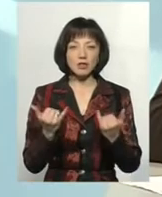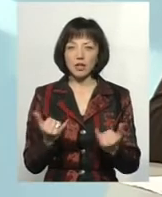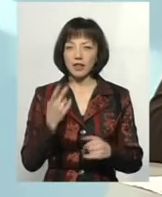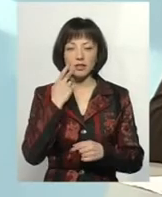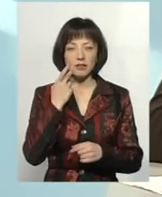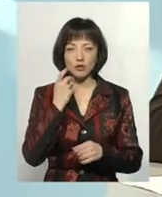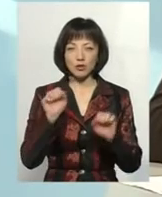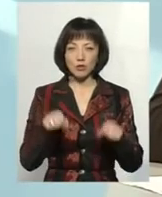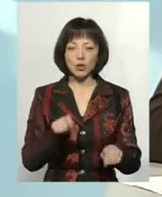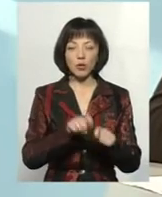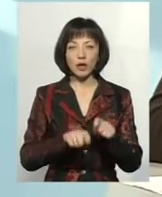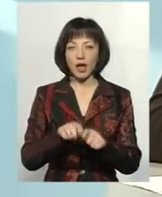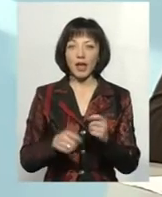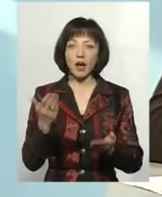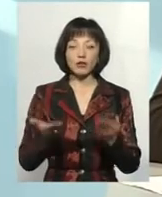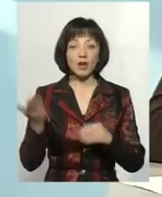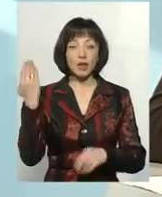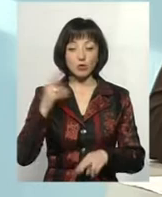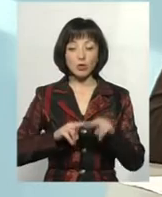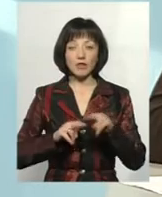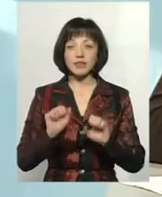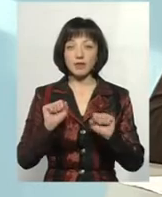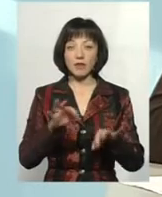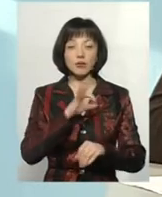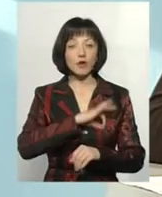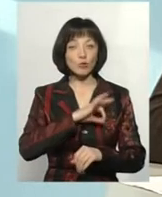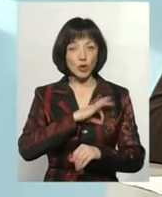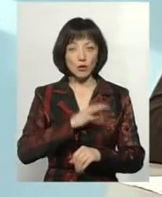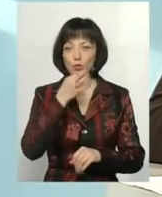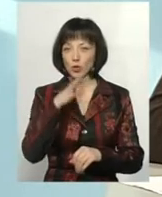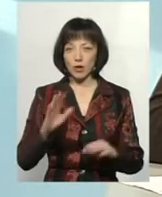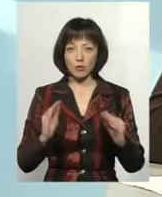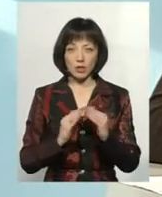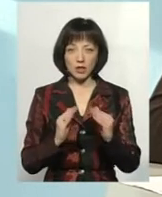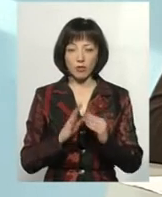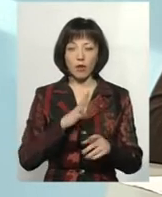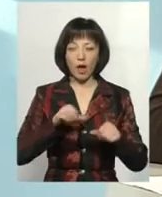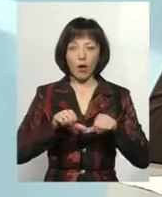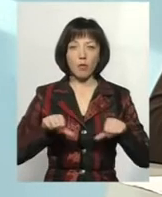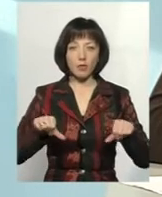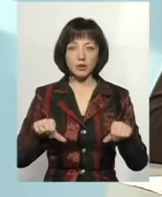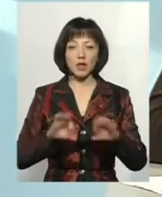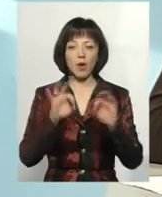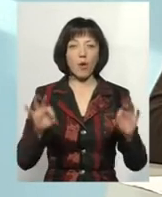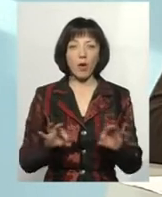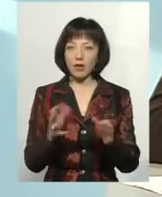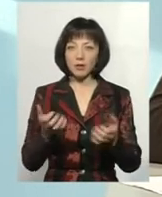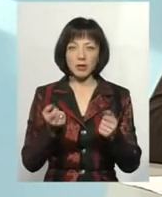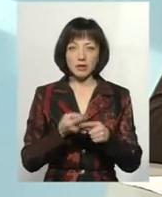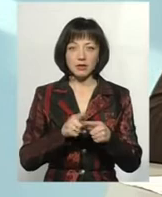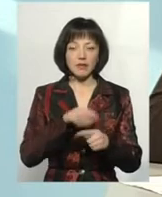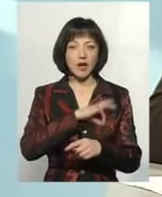завжди можна проконтролювати. Якщо раніше будівництво здавалося експлуатацією в будь-який будинок, і була комісія, ніколи б не прийняла та комісія